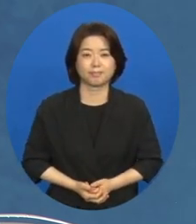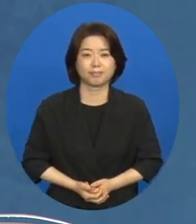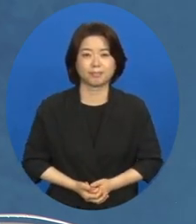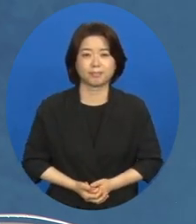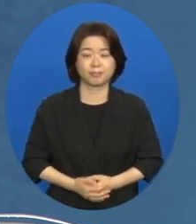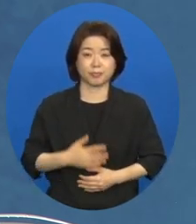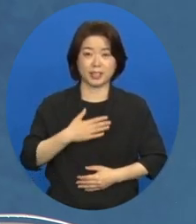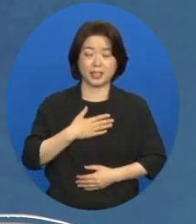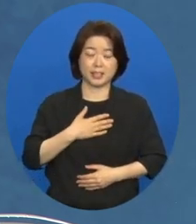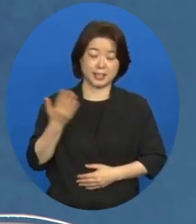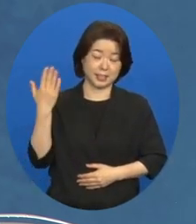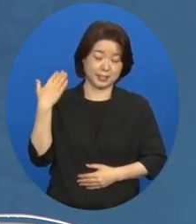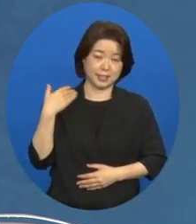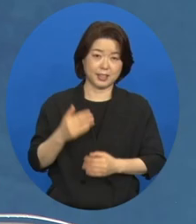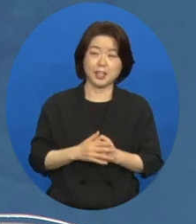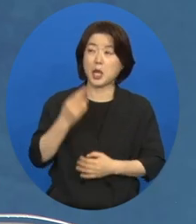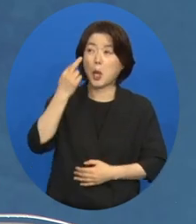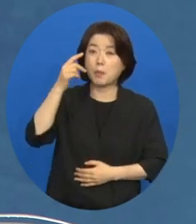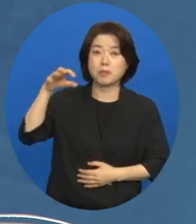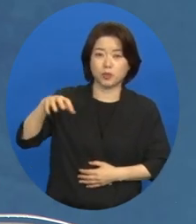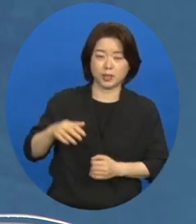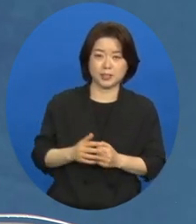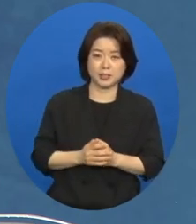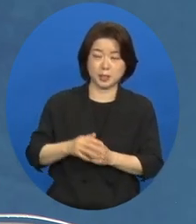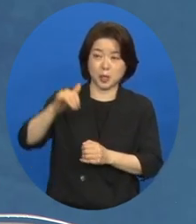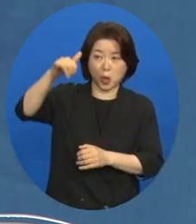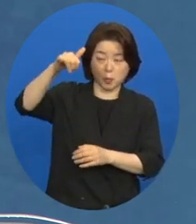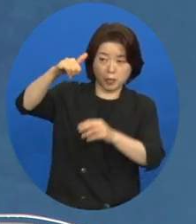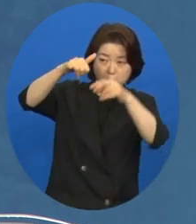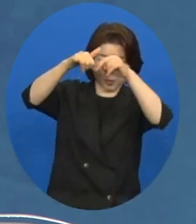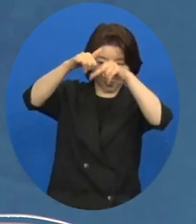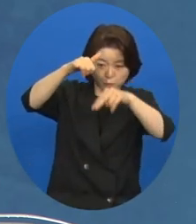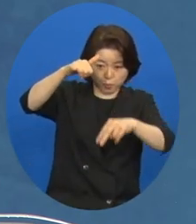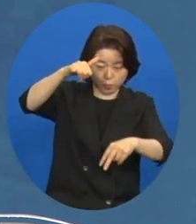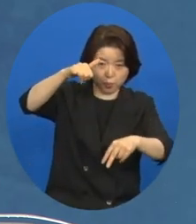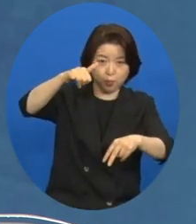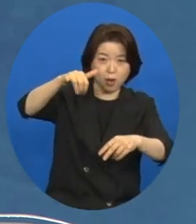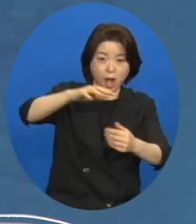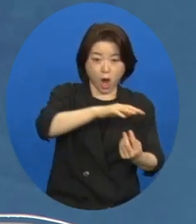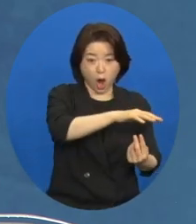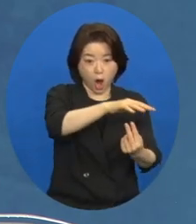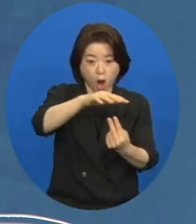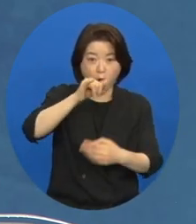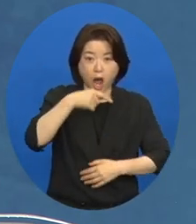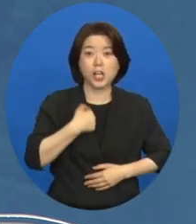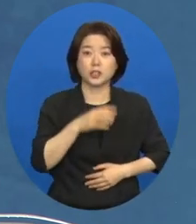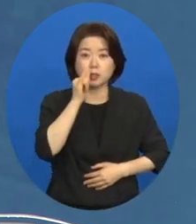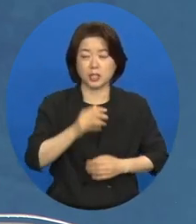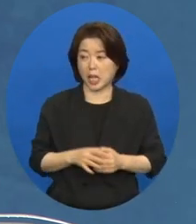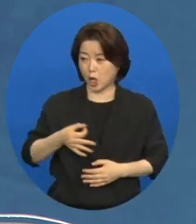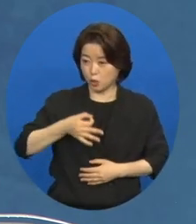제가 미국에서 스카이다이빙을 한번 한 적이 있습니다. 돈